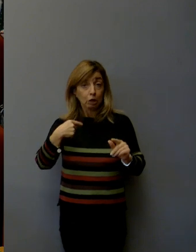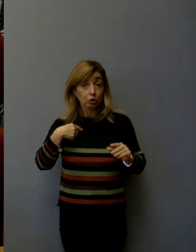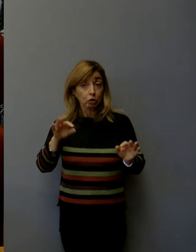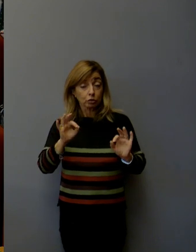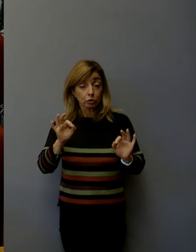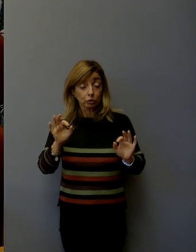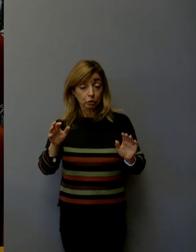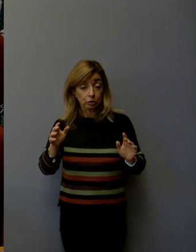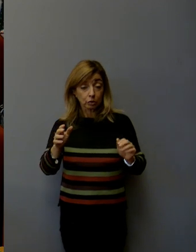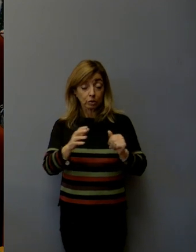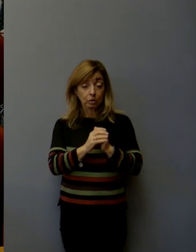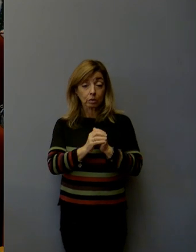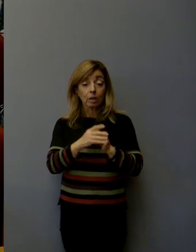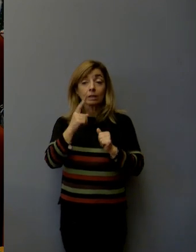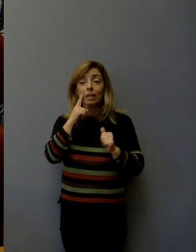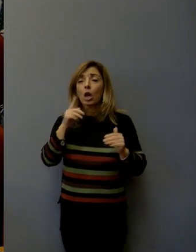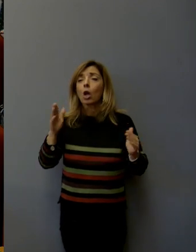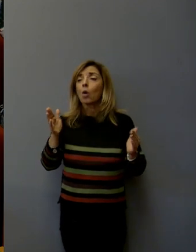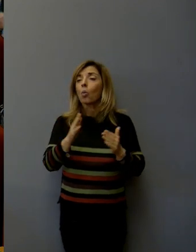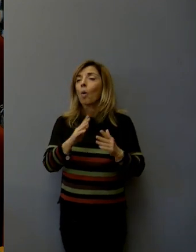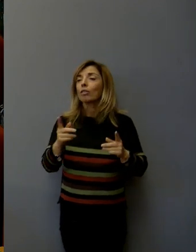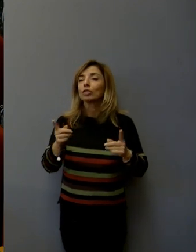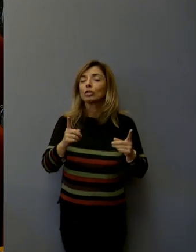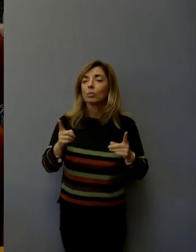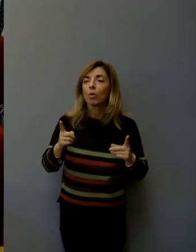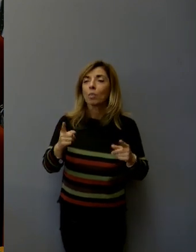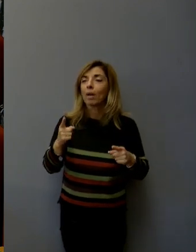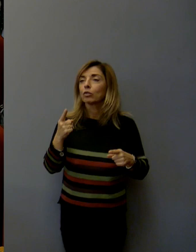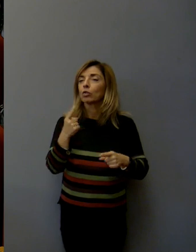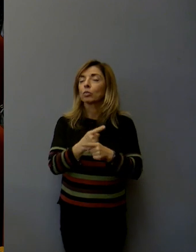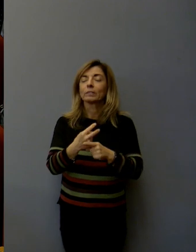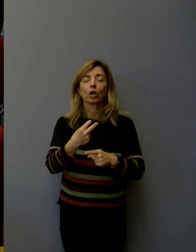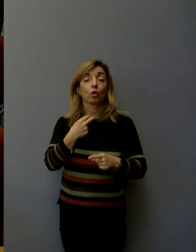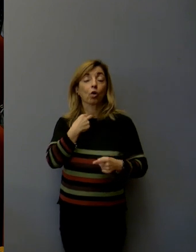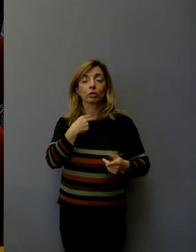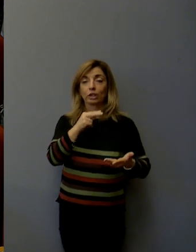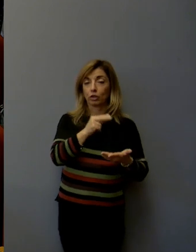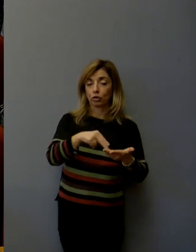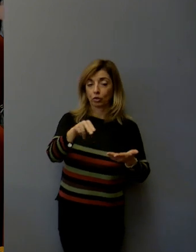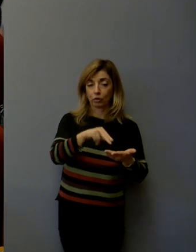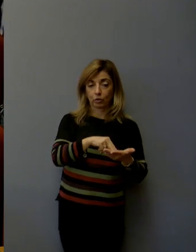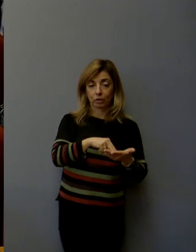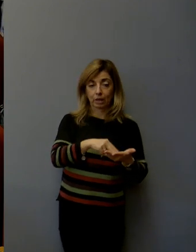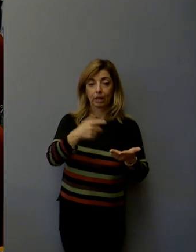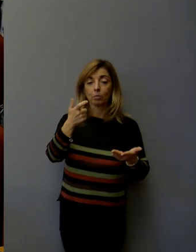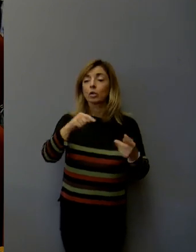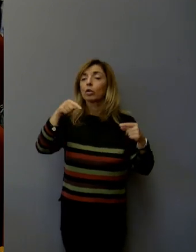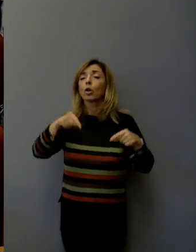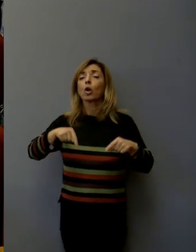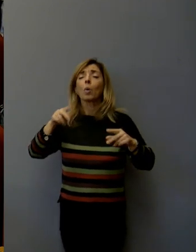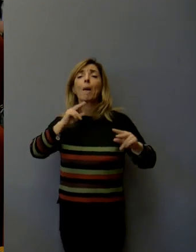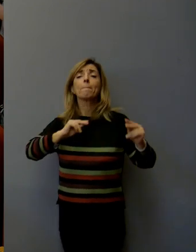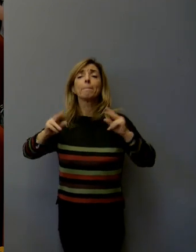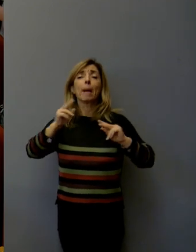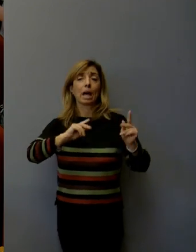qualunque momento nelle condizioni di dover votare in quest'aula qualunque perché noi siamo qui a votare non a parlare siamo